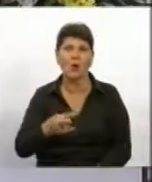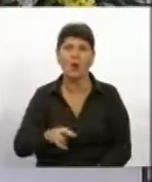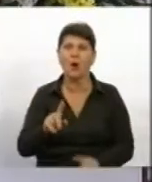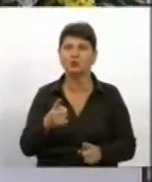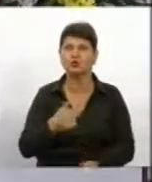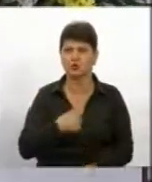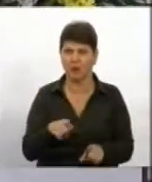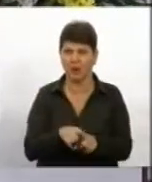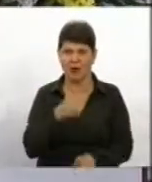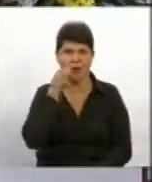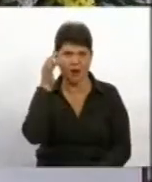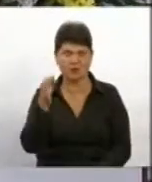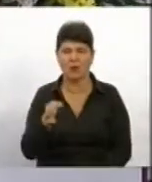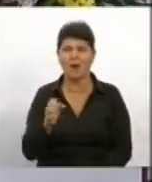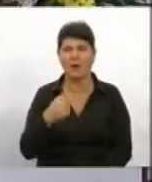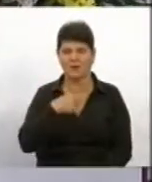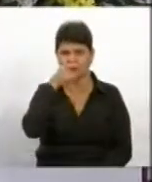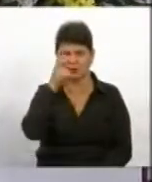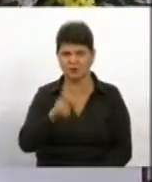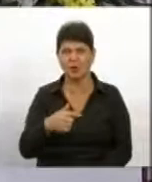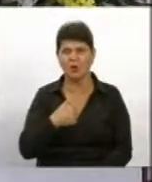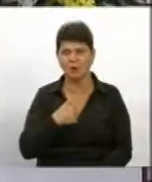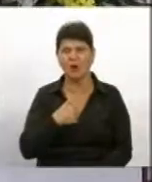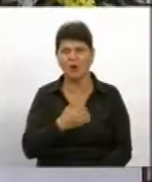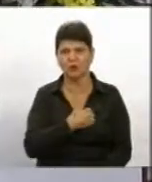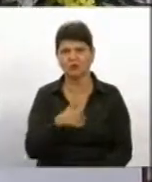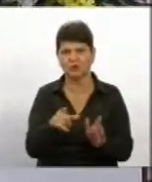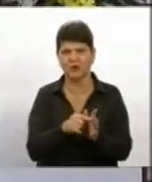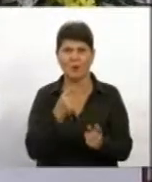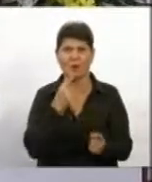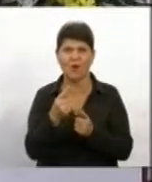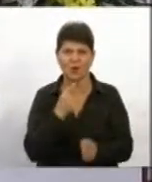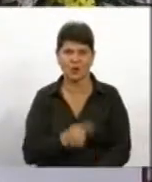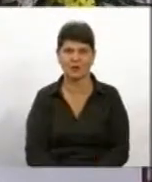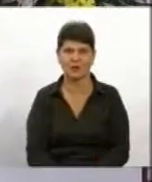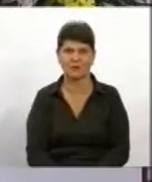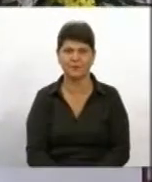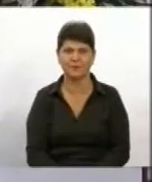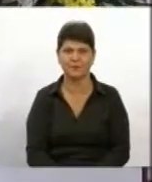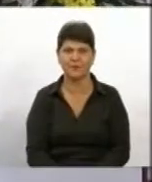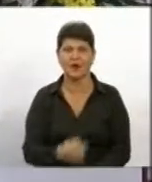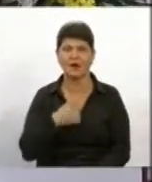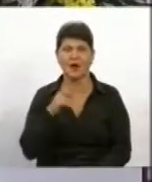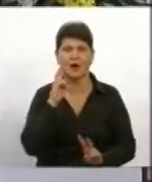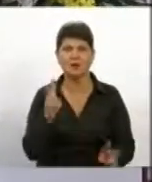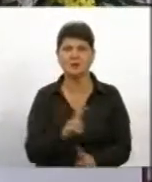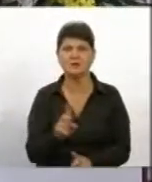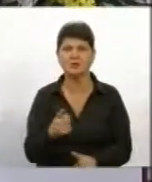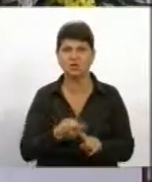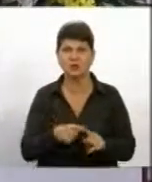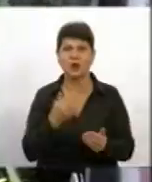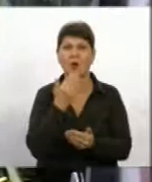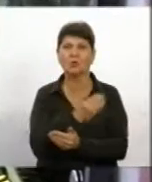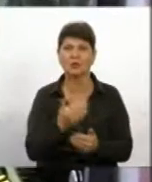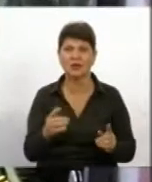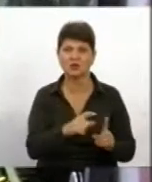скучно, я на посуді, я хочу з вами поговорити. Ну, я не знала, що це його останні слова